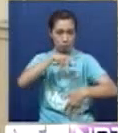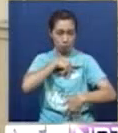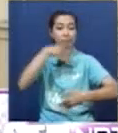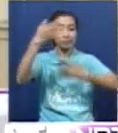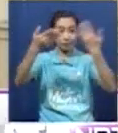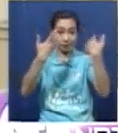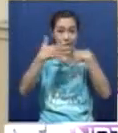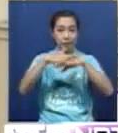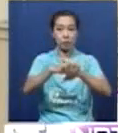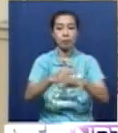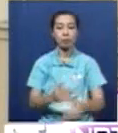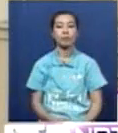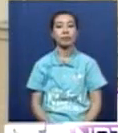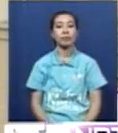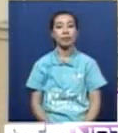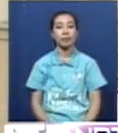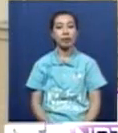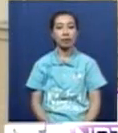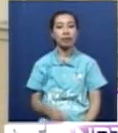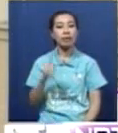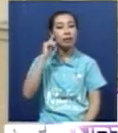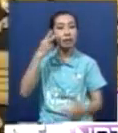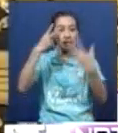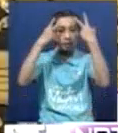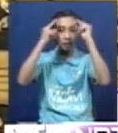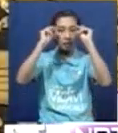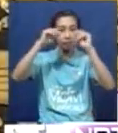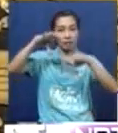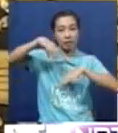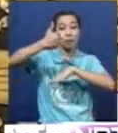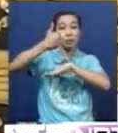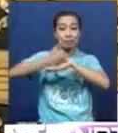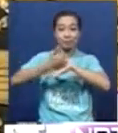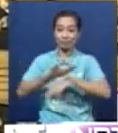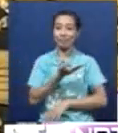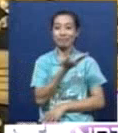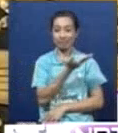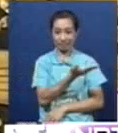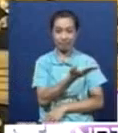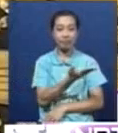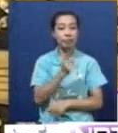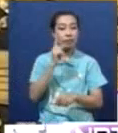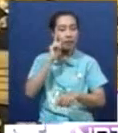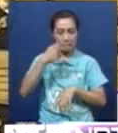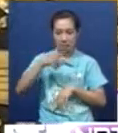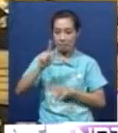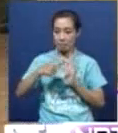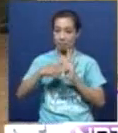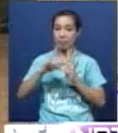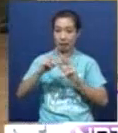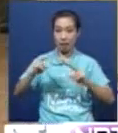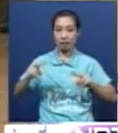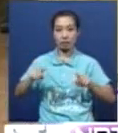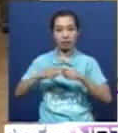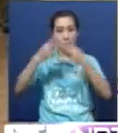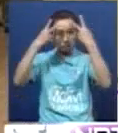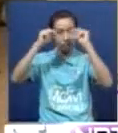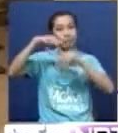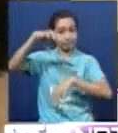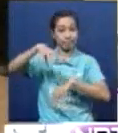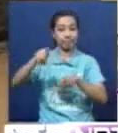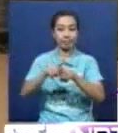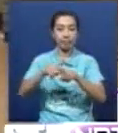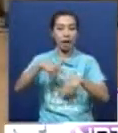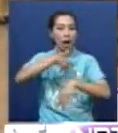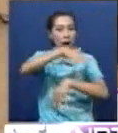รมด้วยค่ะโดยหม่อมหลวงปณัฏฐาดิษกุลรัฐมนตรีประจำสำนักนายกรัฐมนตรีและปลัดสำนักนายกรัฐมนตรีนำข้า